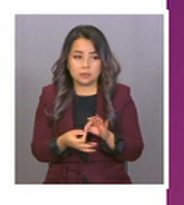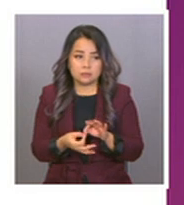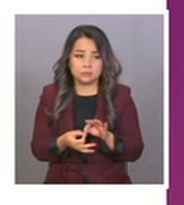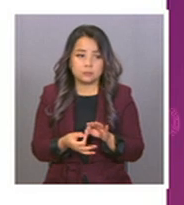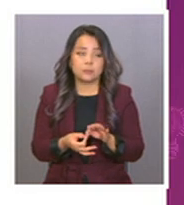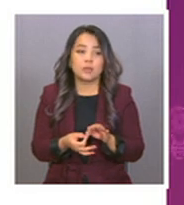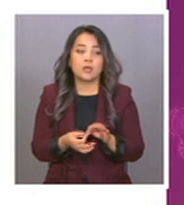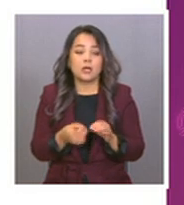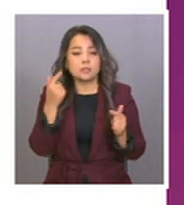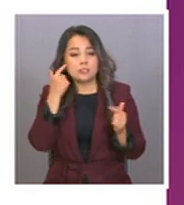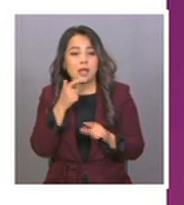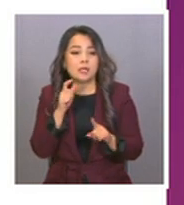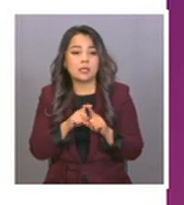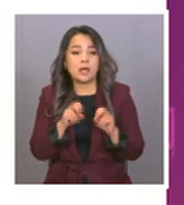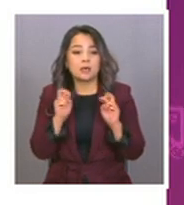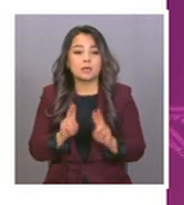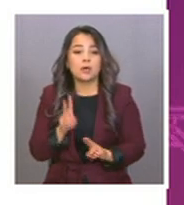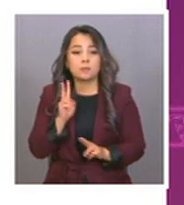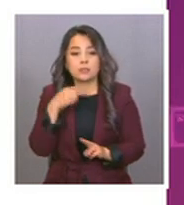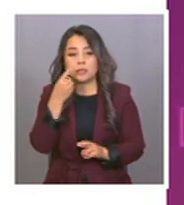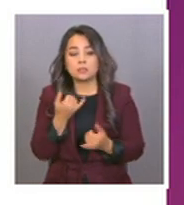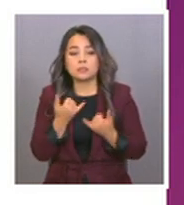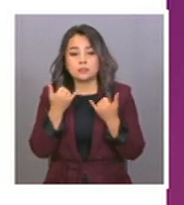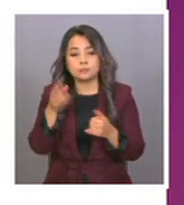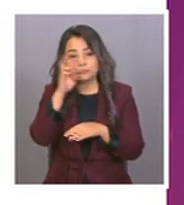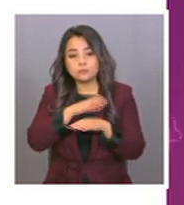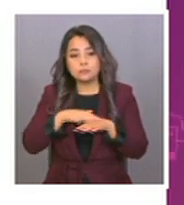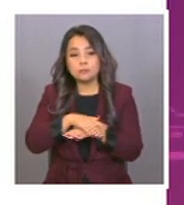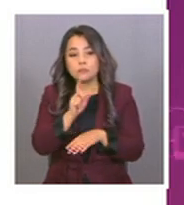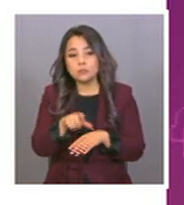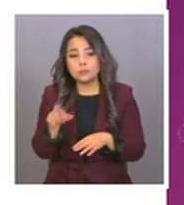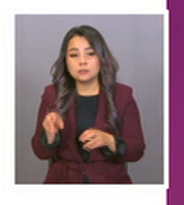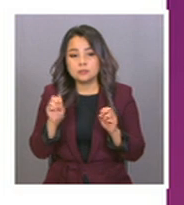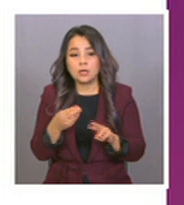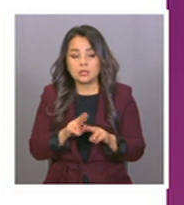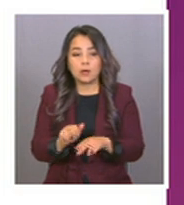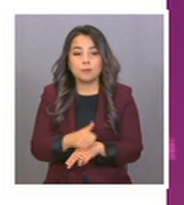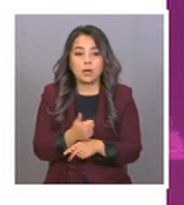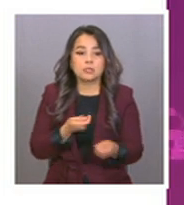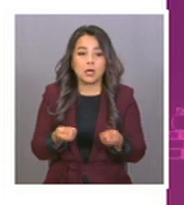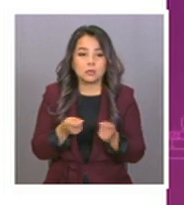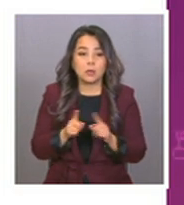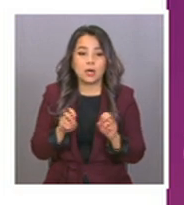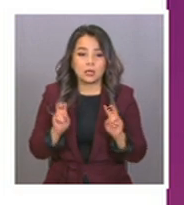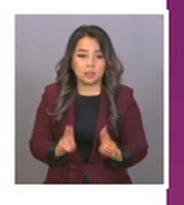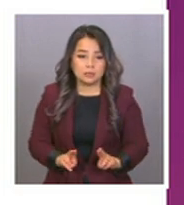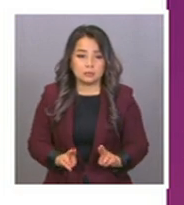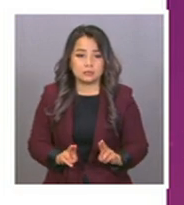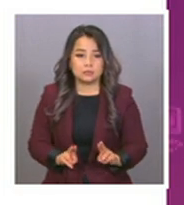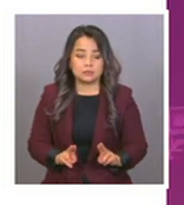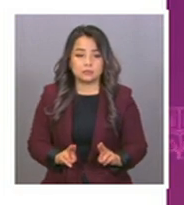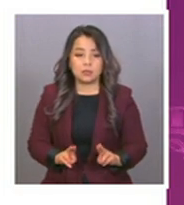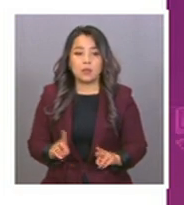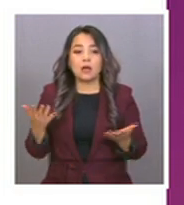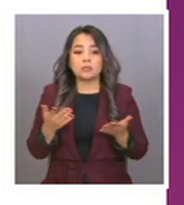Шешендік сөзді кімдерге арнаған? Ел құраушыларға, ел басқарушыларға арналған. Не